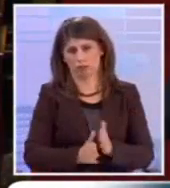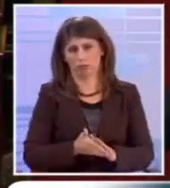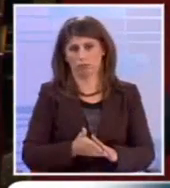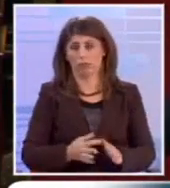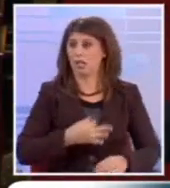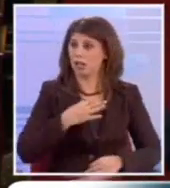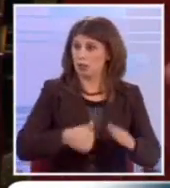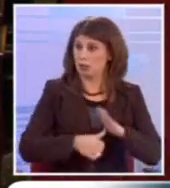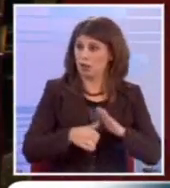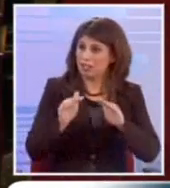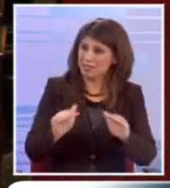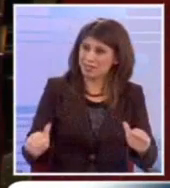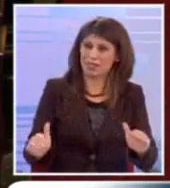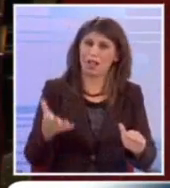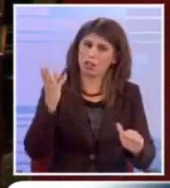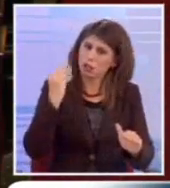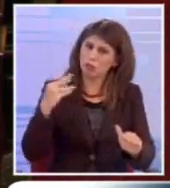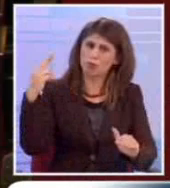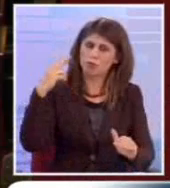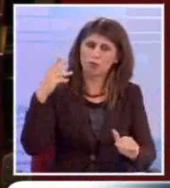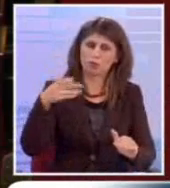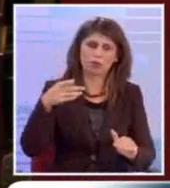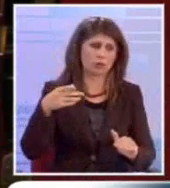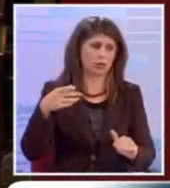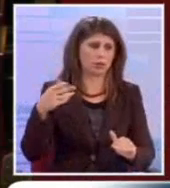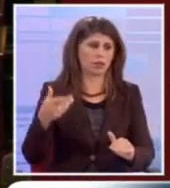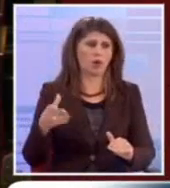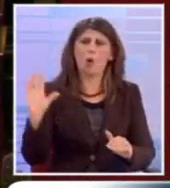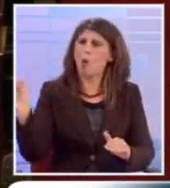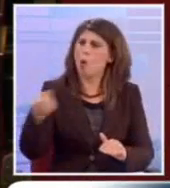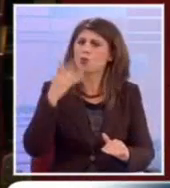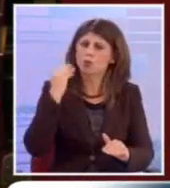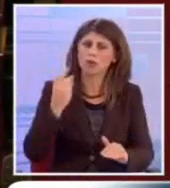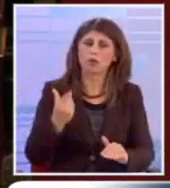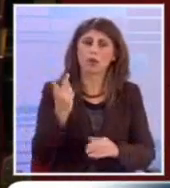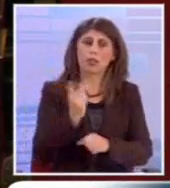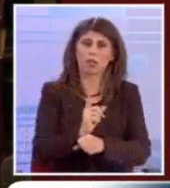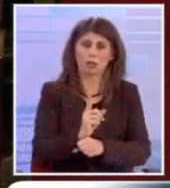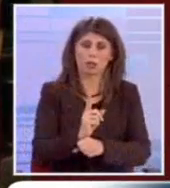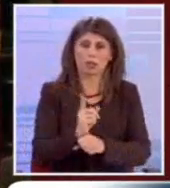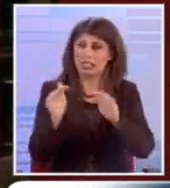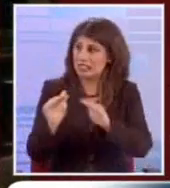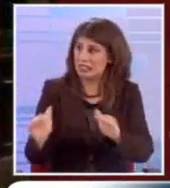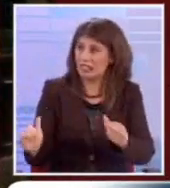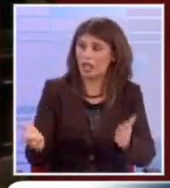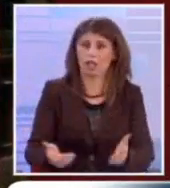Πρόεδρε, μπορώ να έχω λίγο ησυχία. Τον ακούσαμε και τον Πρωθυπουργό και τον Έχετε κύριο το λόγο, σας είπα για δύο λεπτά. Μπορώ να έχω λίγο